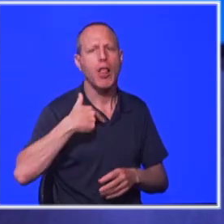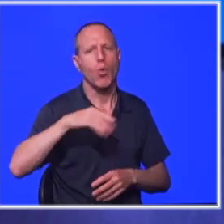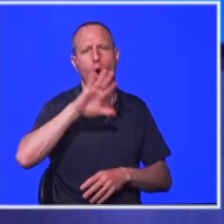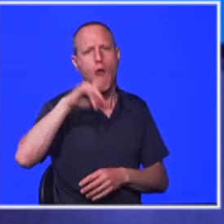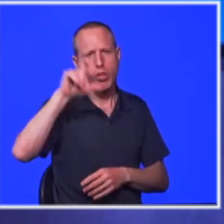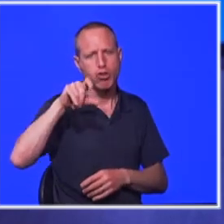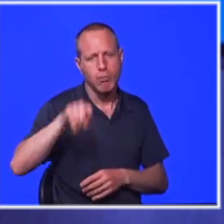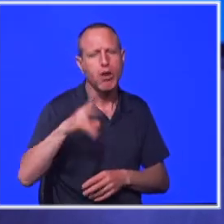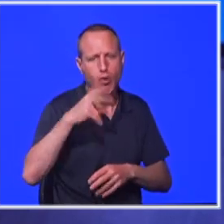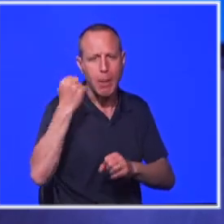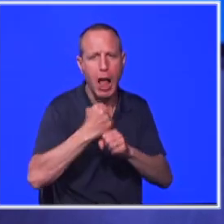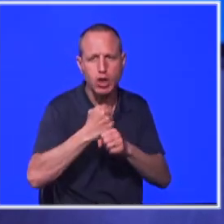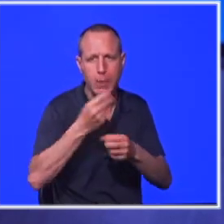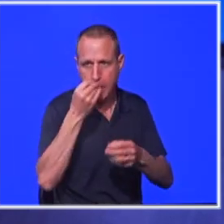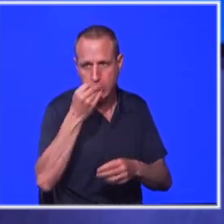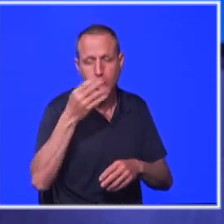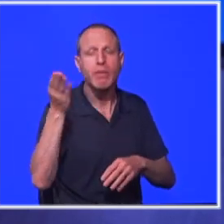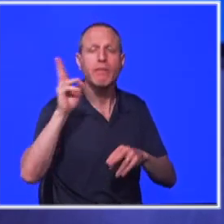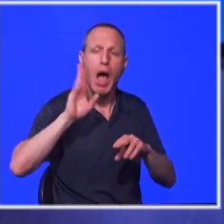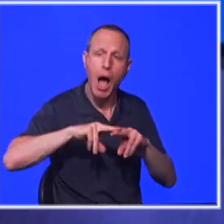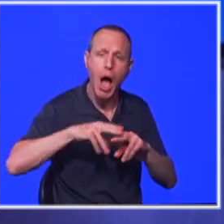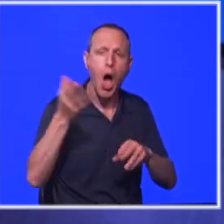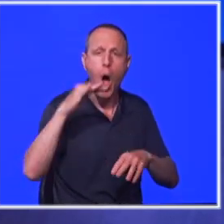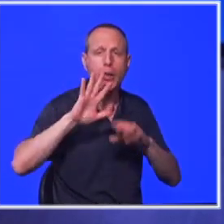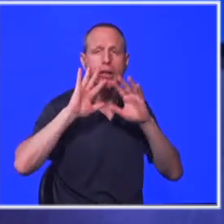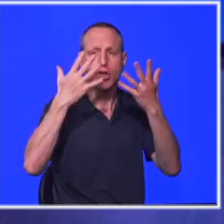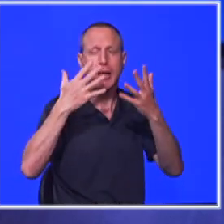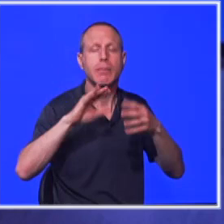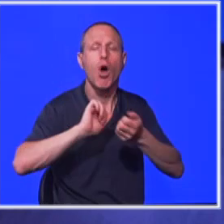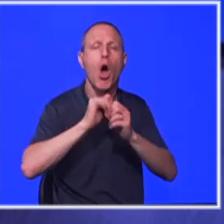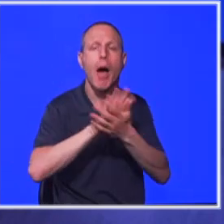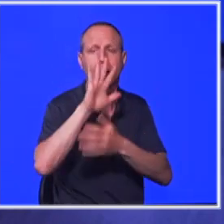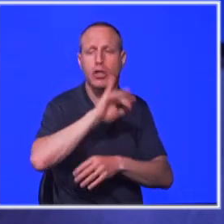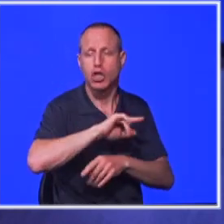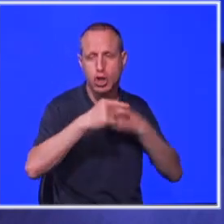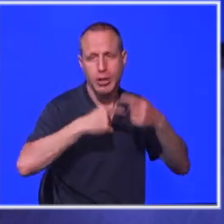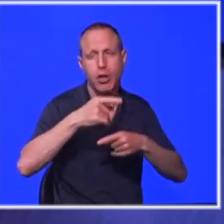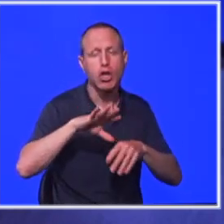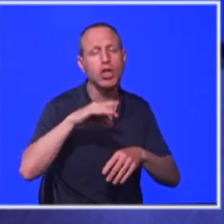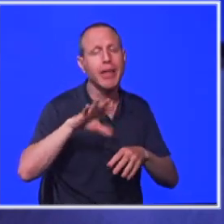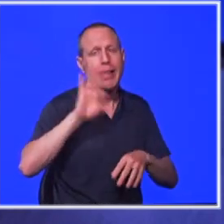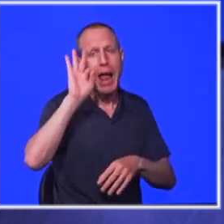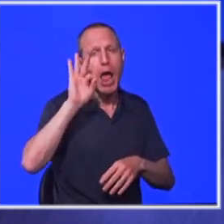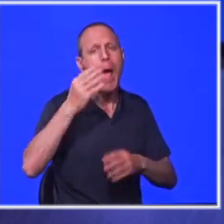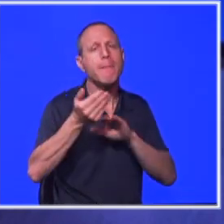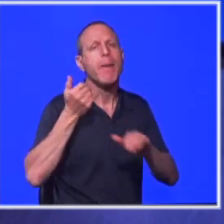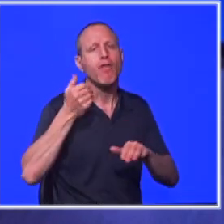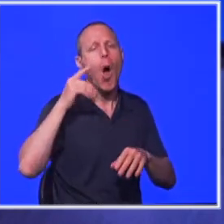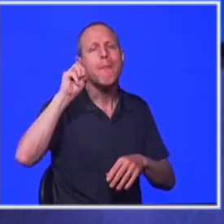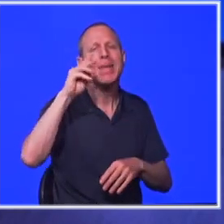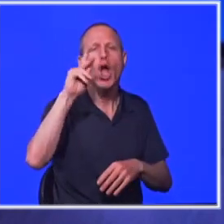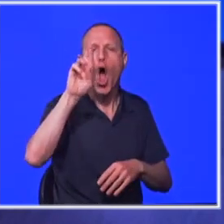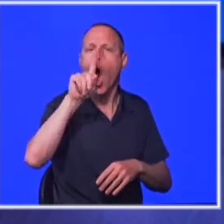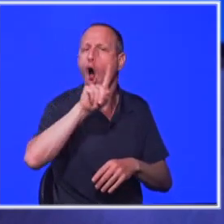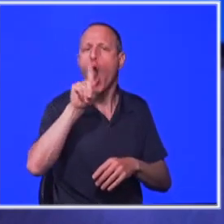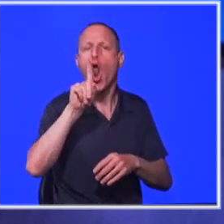האלה שיכולים לייצר את המזון, ואז בעוד 10 או 15 שנה, כשנגלה שהמבוא למיקרו לא עובד, מה נעשה? אי אפשר